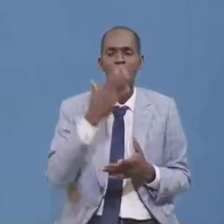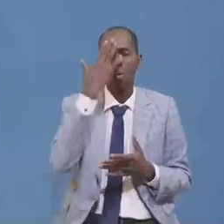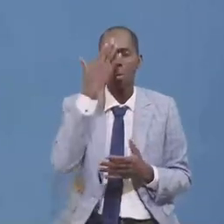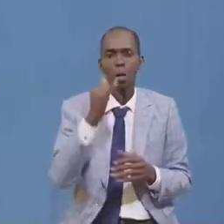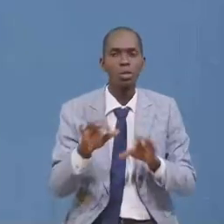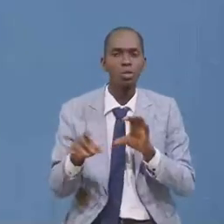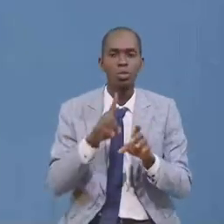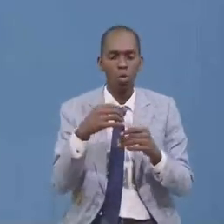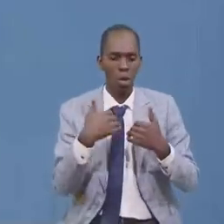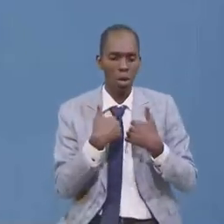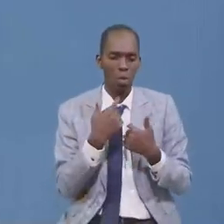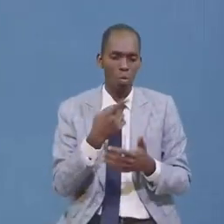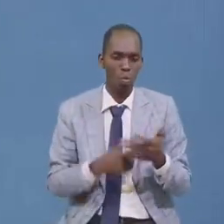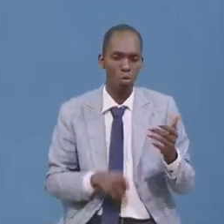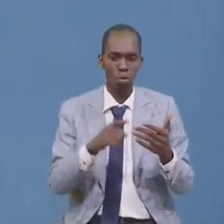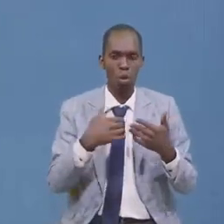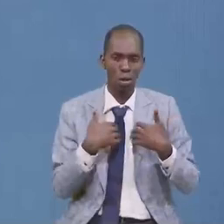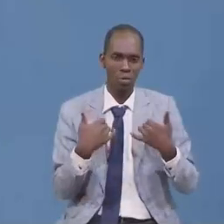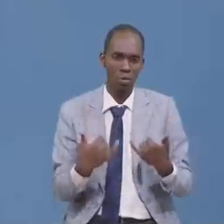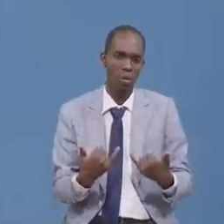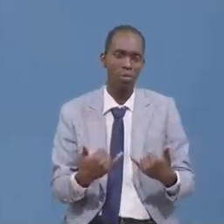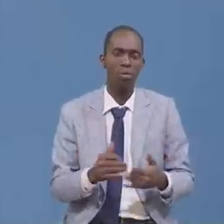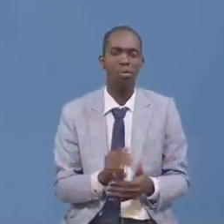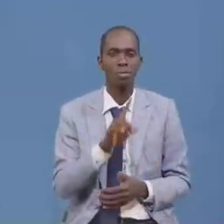Pourquoi est-ce que tu as ce que tu as?